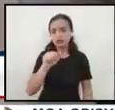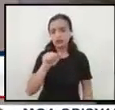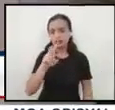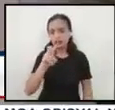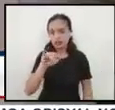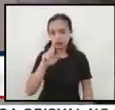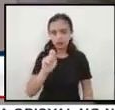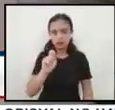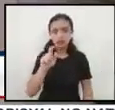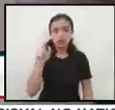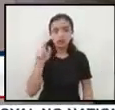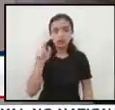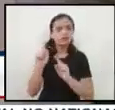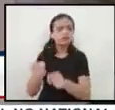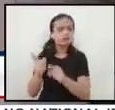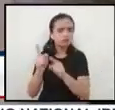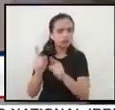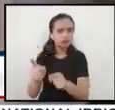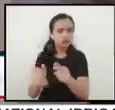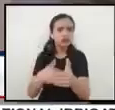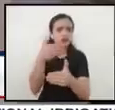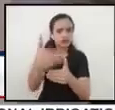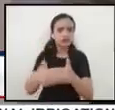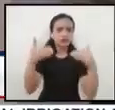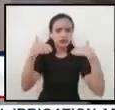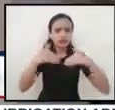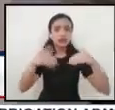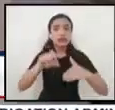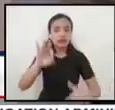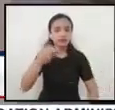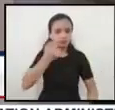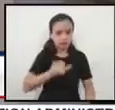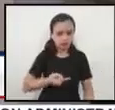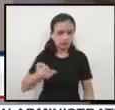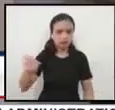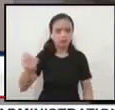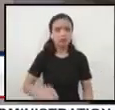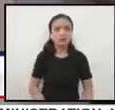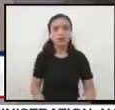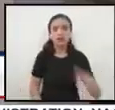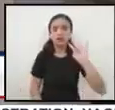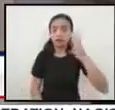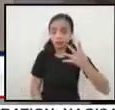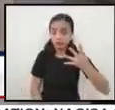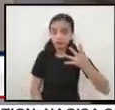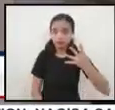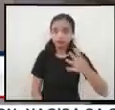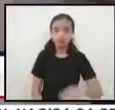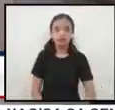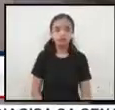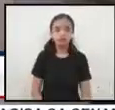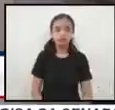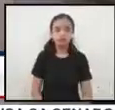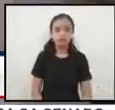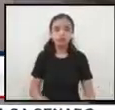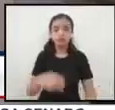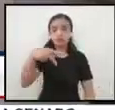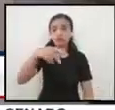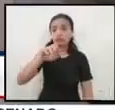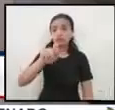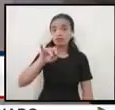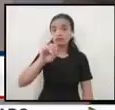he will attend the next hearing if ever he will be invited. And fourth is the withdrawal of the petition the Supreme Court